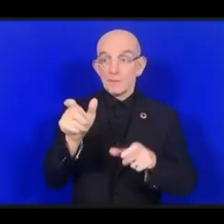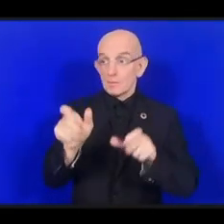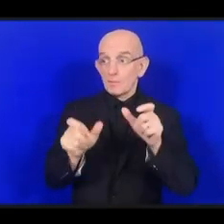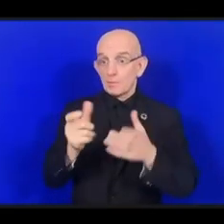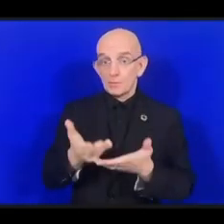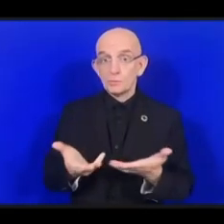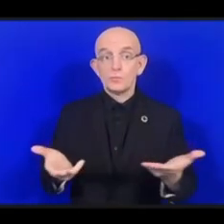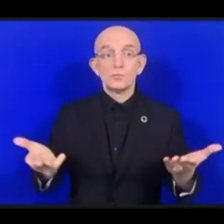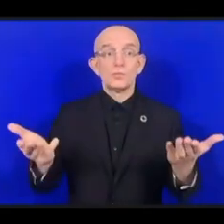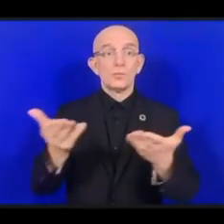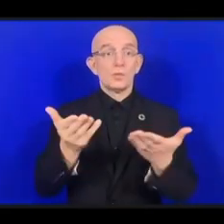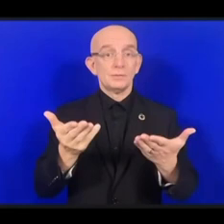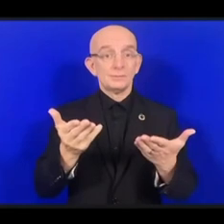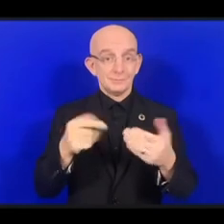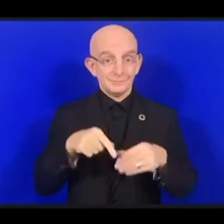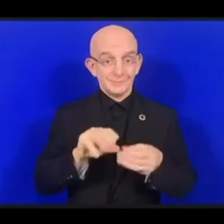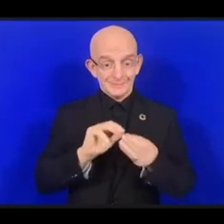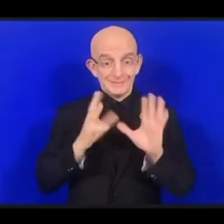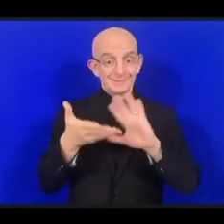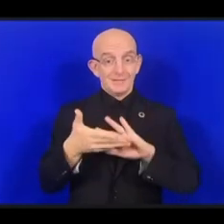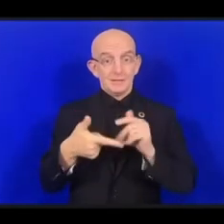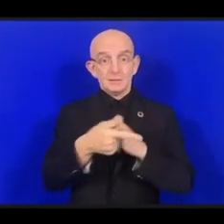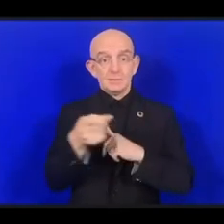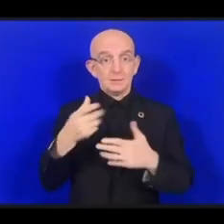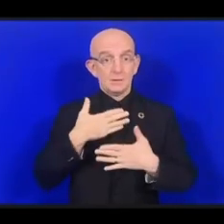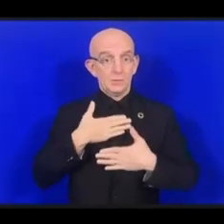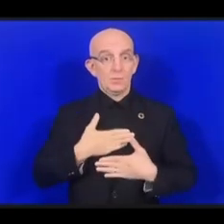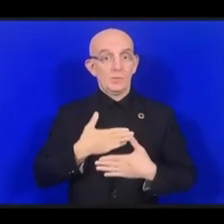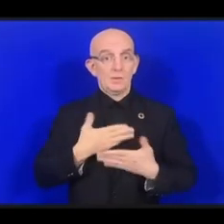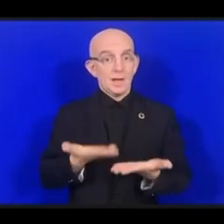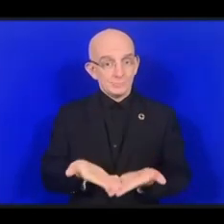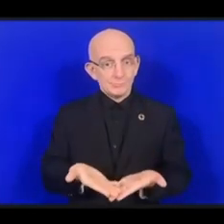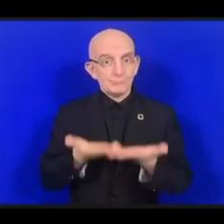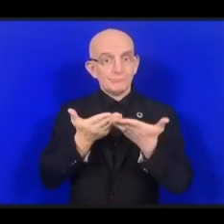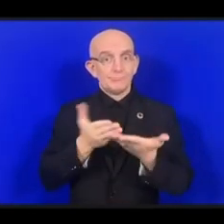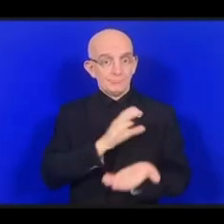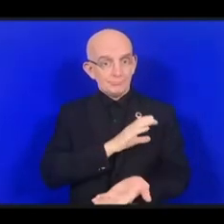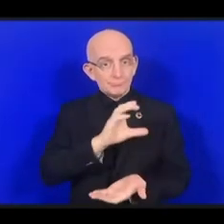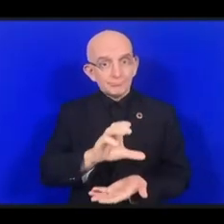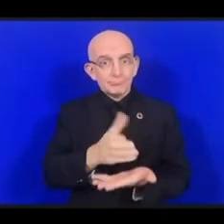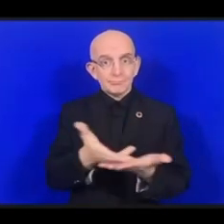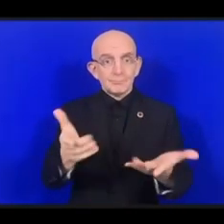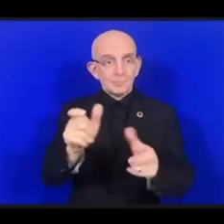世界万物皆源于连接，